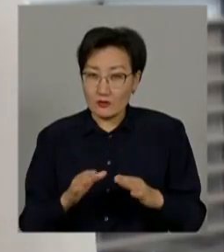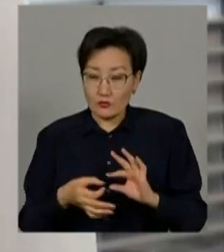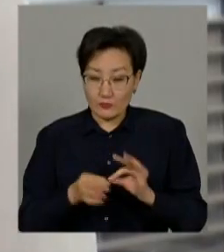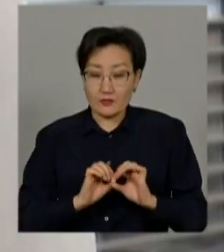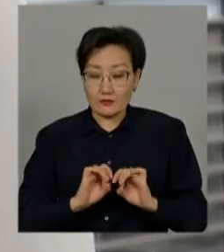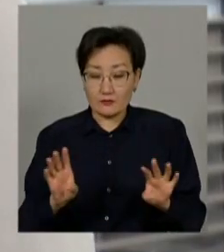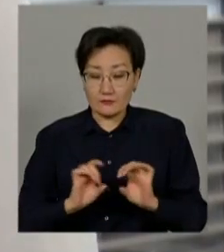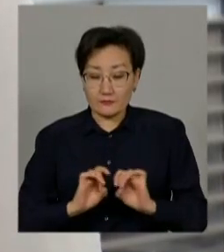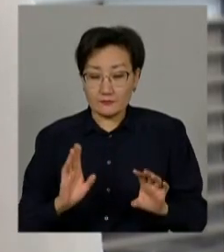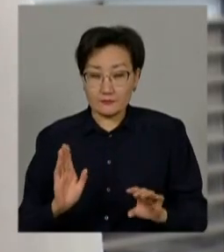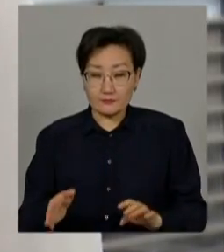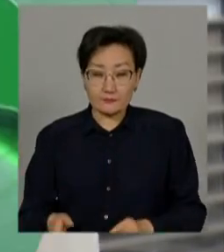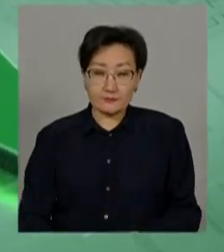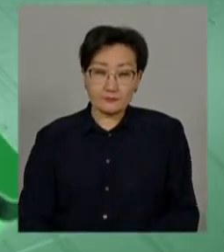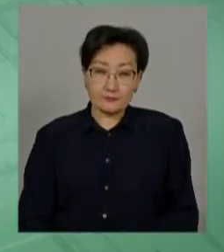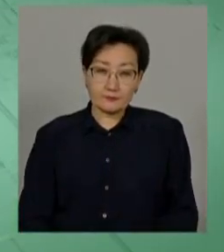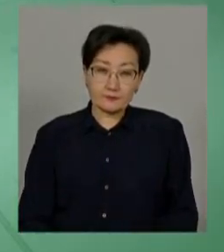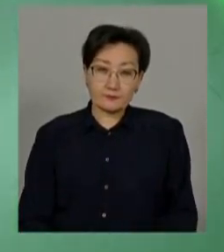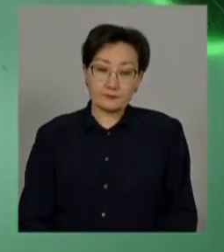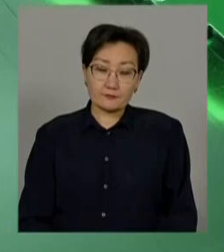Серікбекұлының бейне материалынан біліңіз.